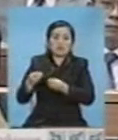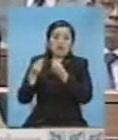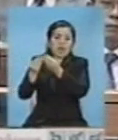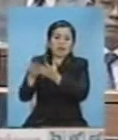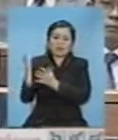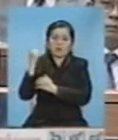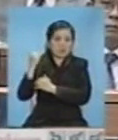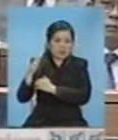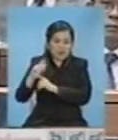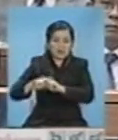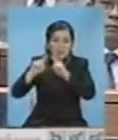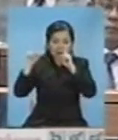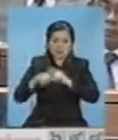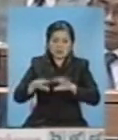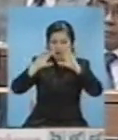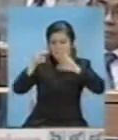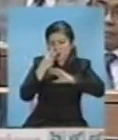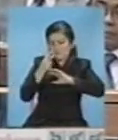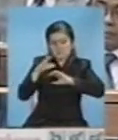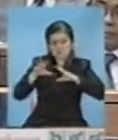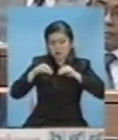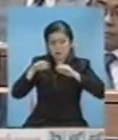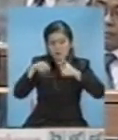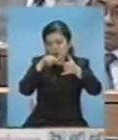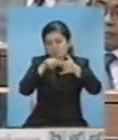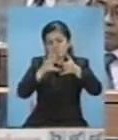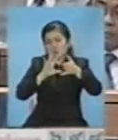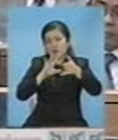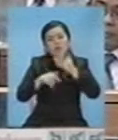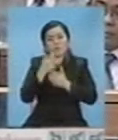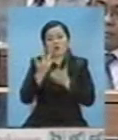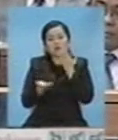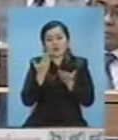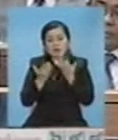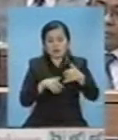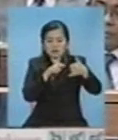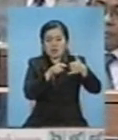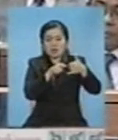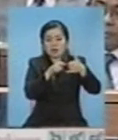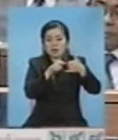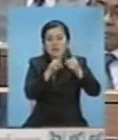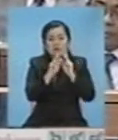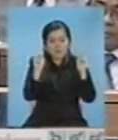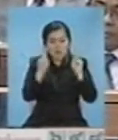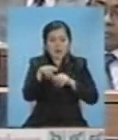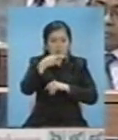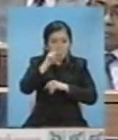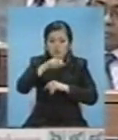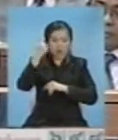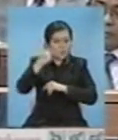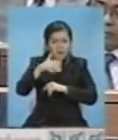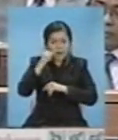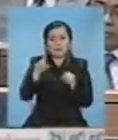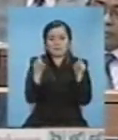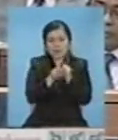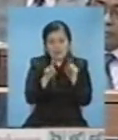หรือถ้ารัฐบาลค้านใครเพราะเหตุผลใดก็ตามคนนั้นไม่มีวันได้เป็นกรรมการปปช.